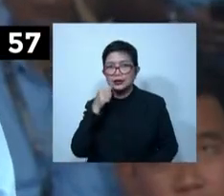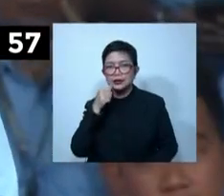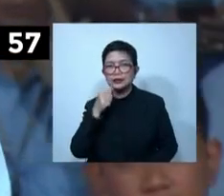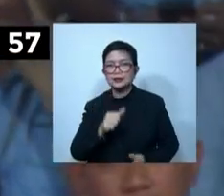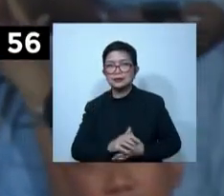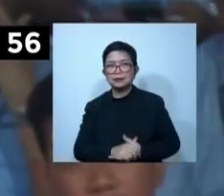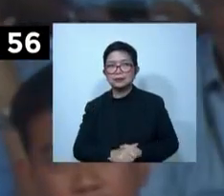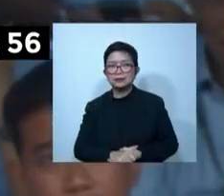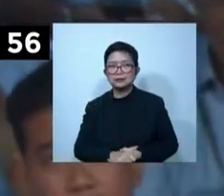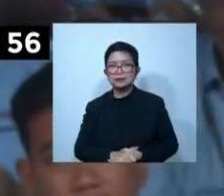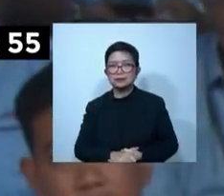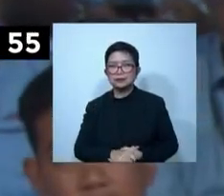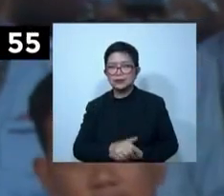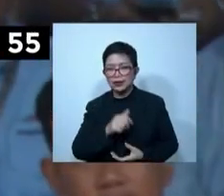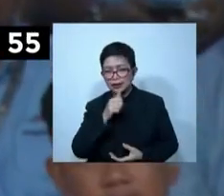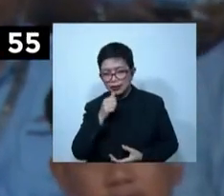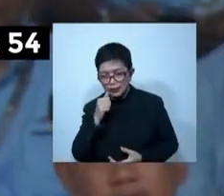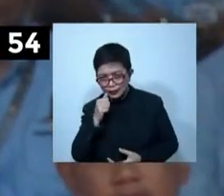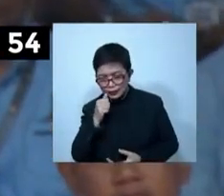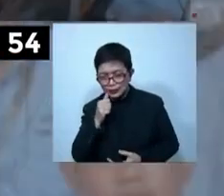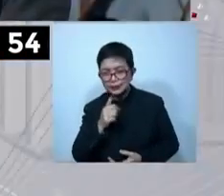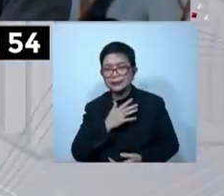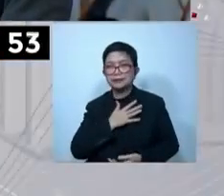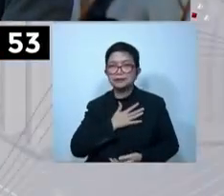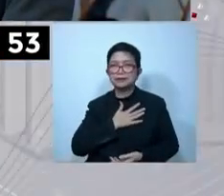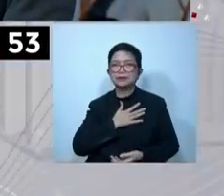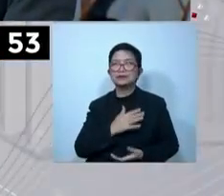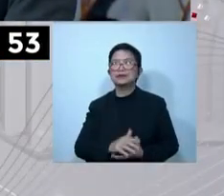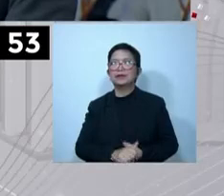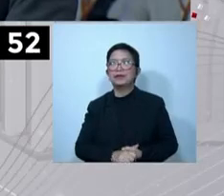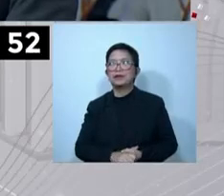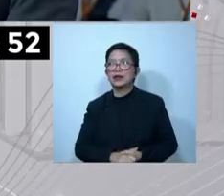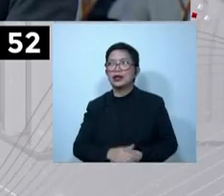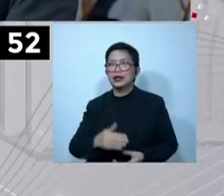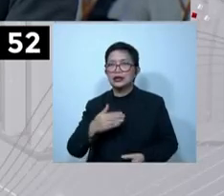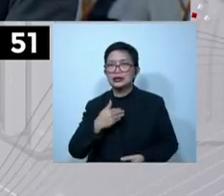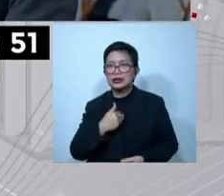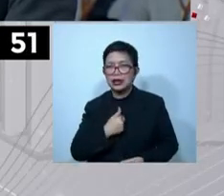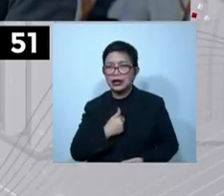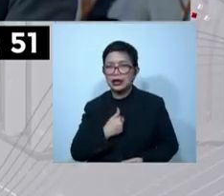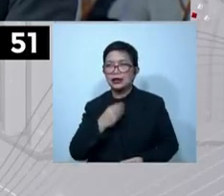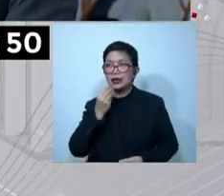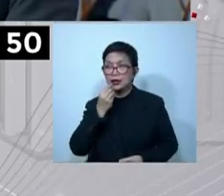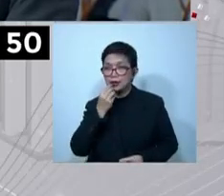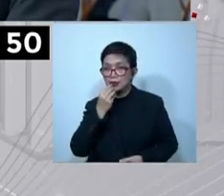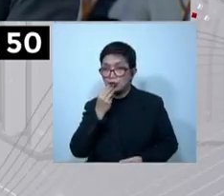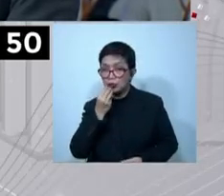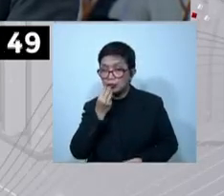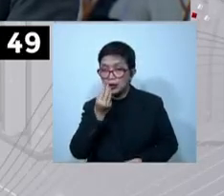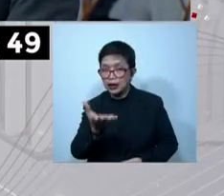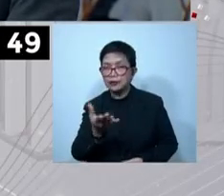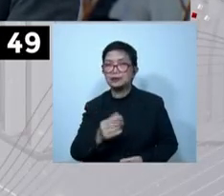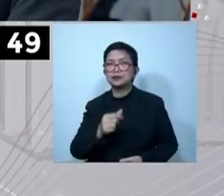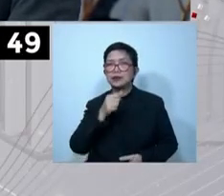ini. Sehingga ke depan saya kira debat capres itu perlu semakin mengedepankan ide dan gagasan